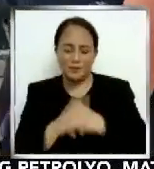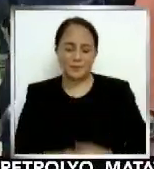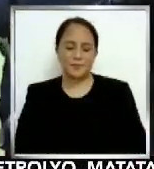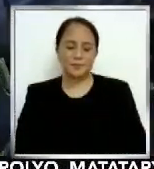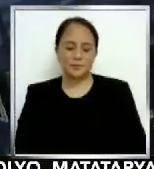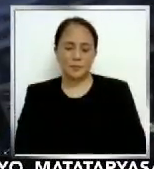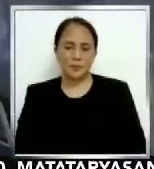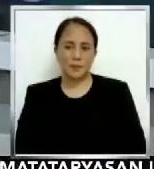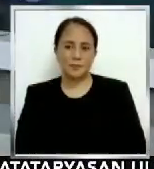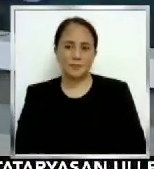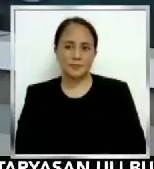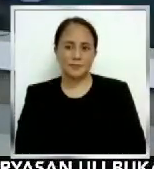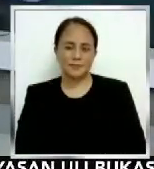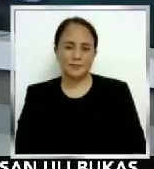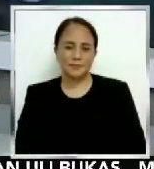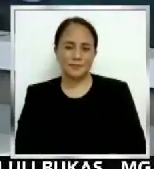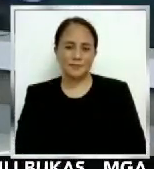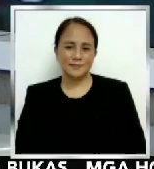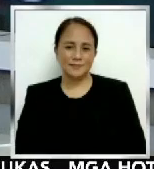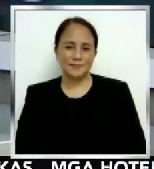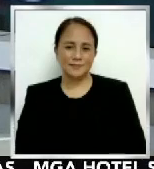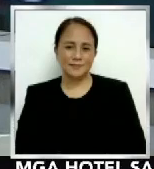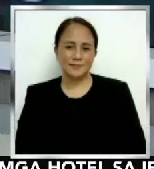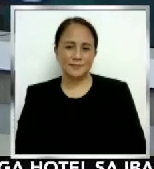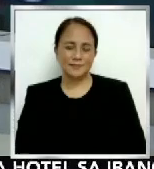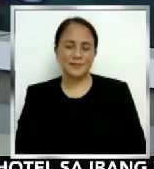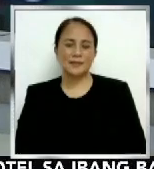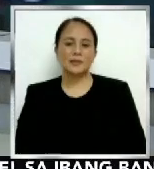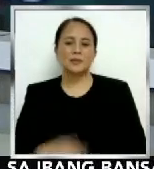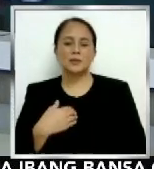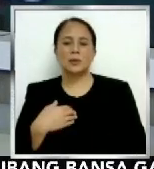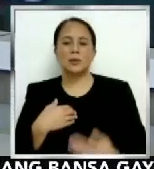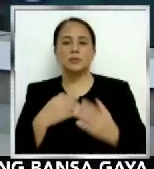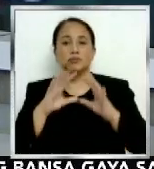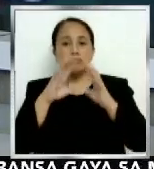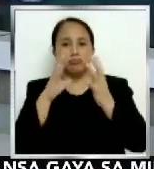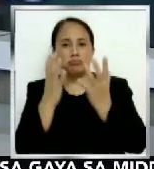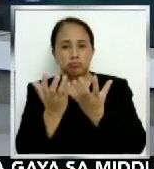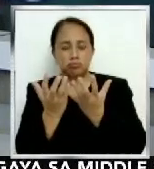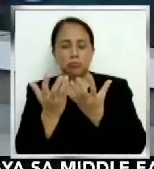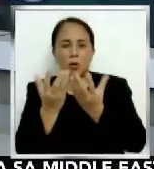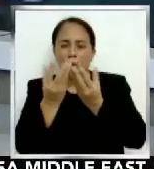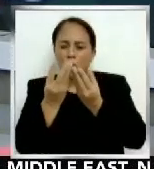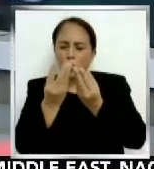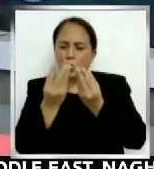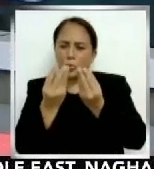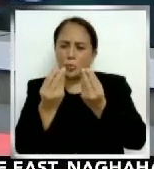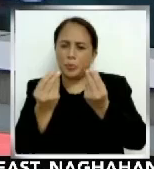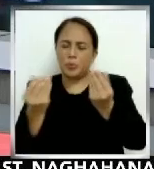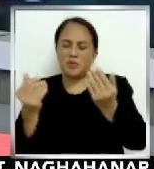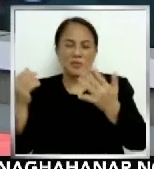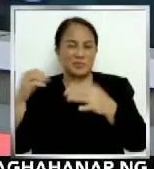Oras. Sa unti-unting pagbango ng mundo mula sa epekto ng pandemya, maraming oportunidad na rin